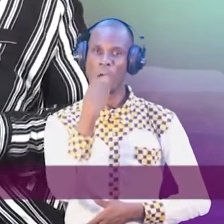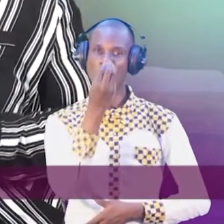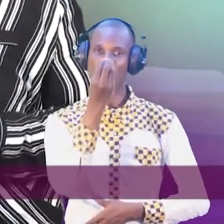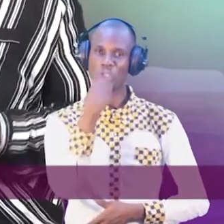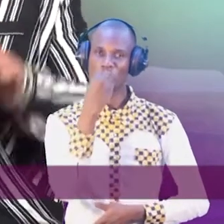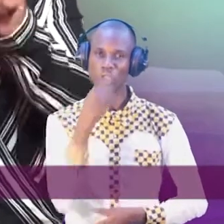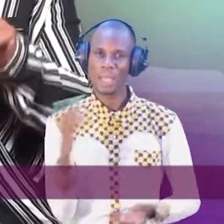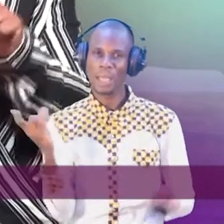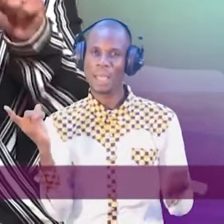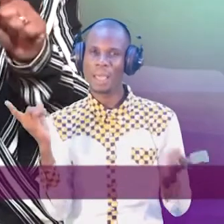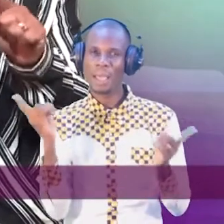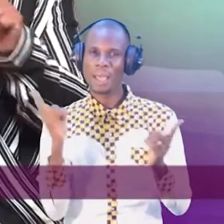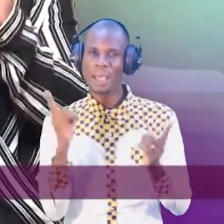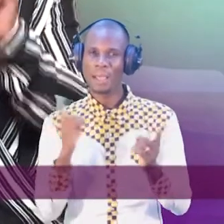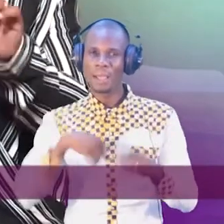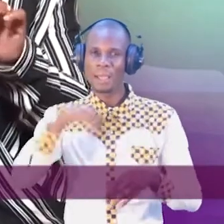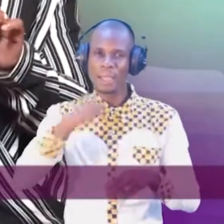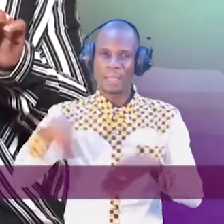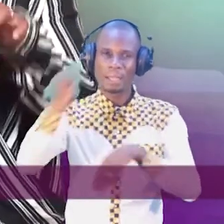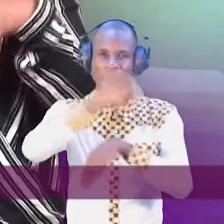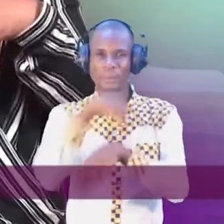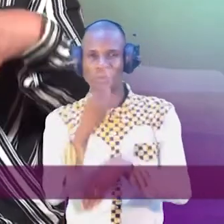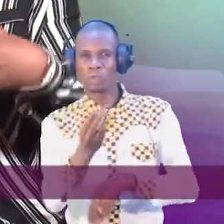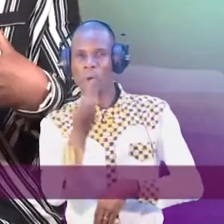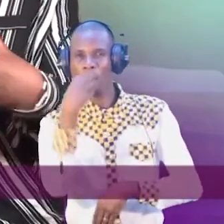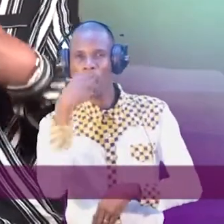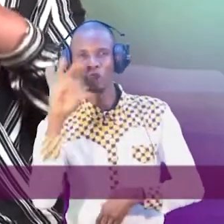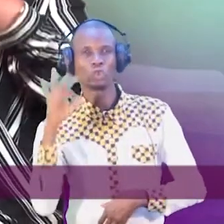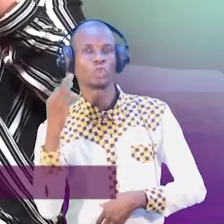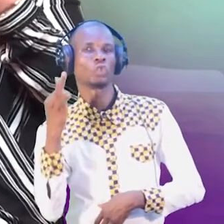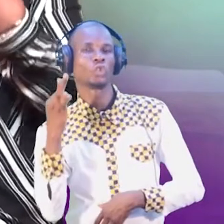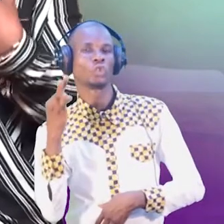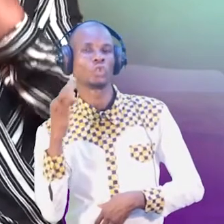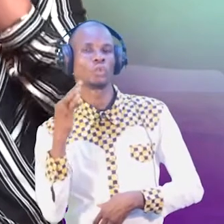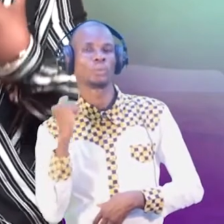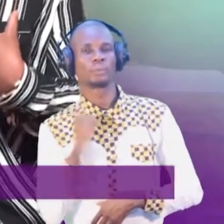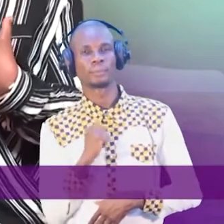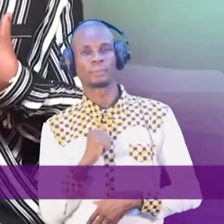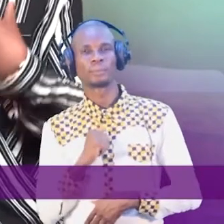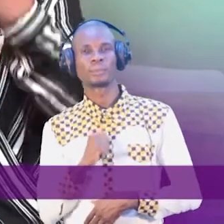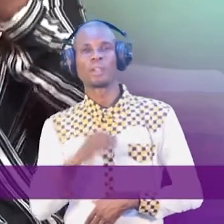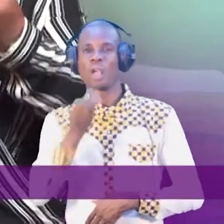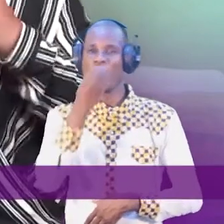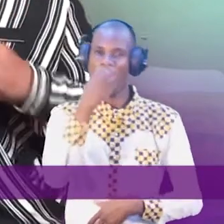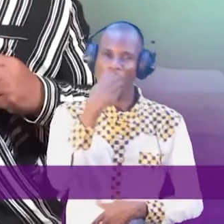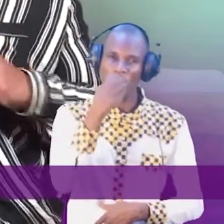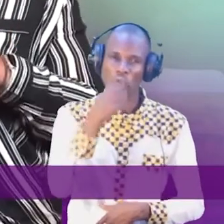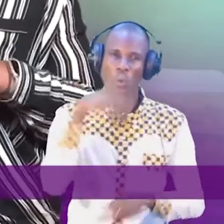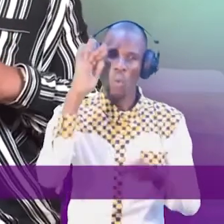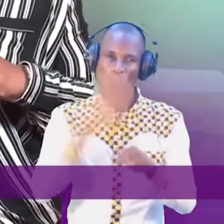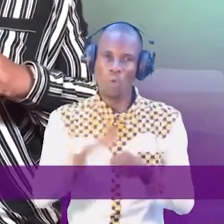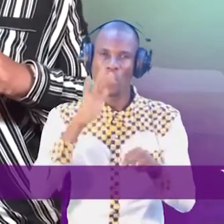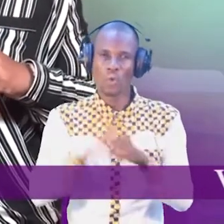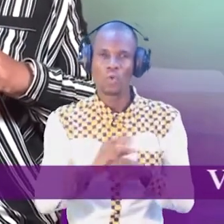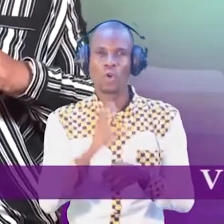to biloko nyonso esalami na kola pamba te kati na yango ezali na mwa biloko moko chimike ezali kotindika